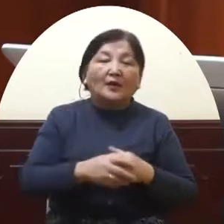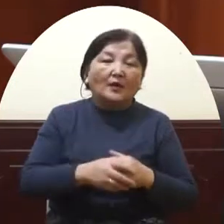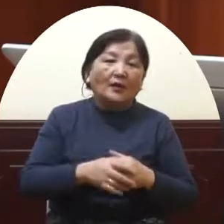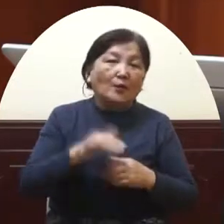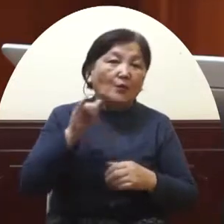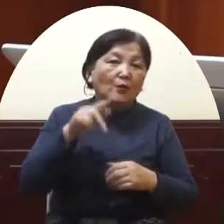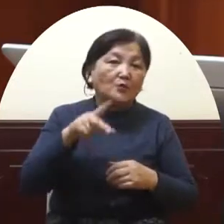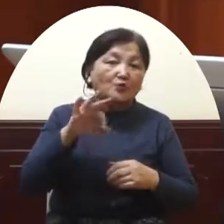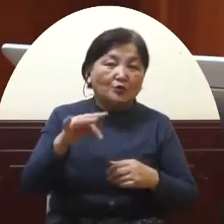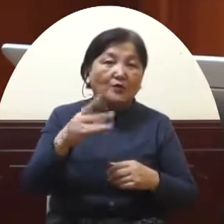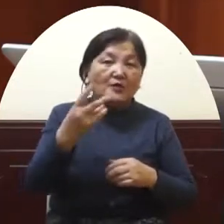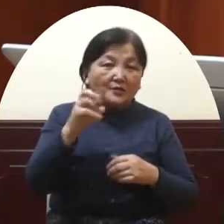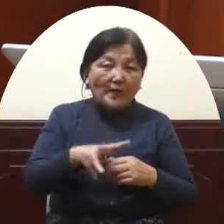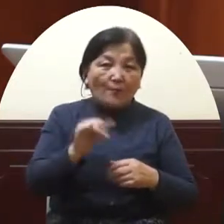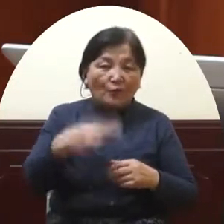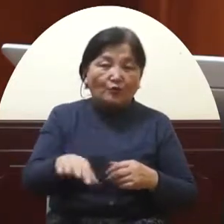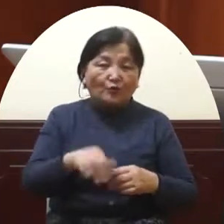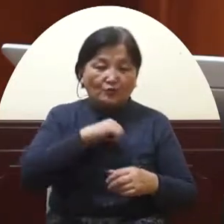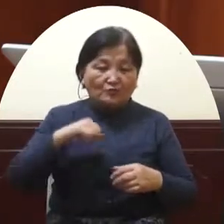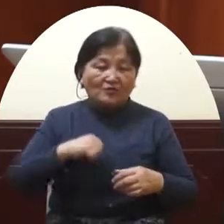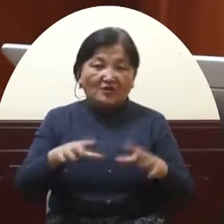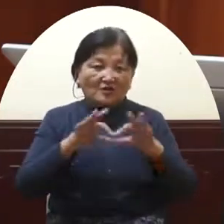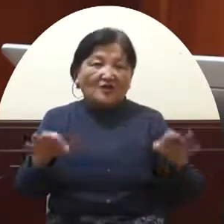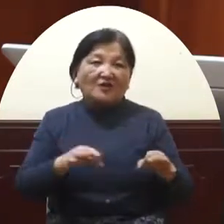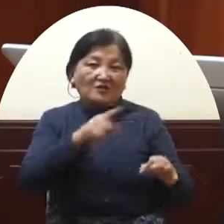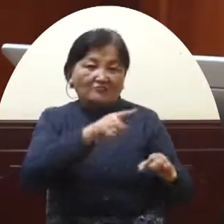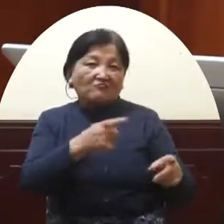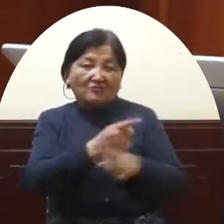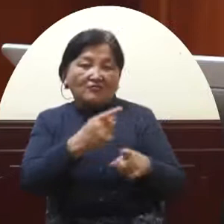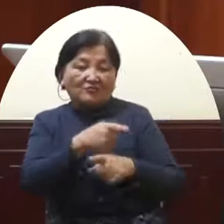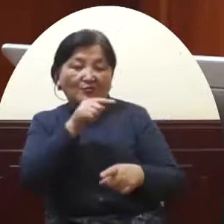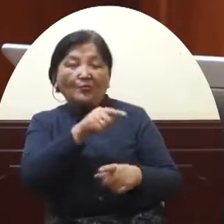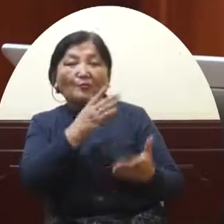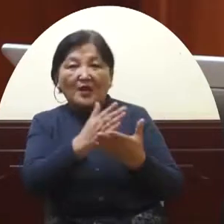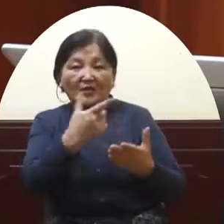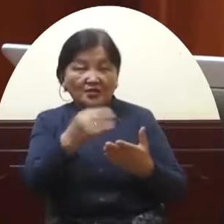улс төрийн намуудад хамгийн хүчтэй нь байна.